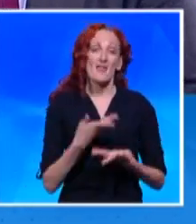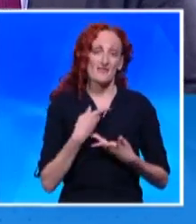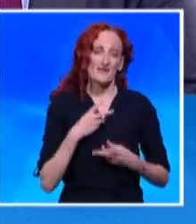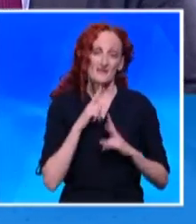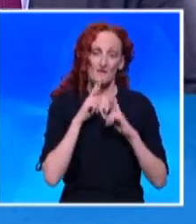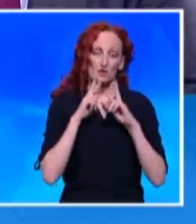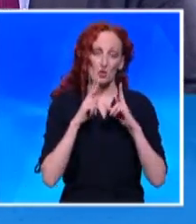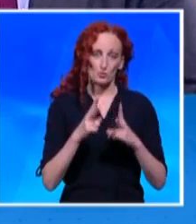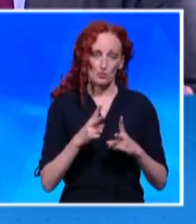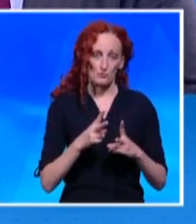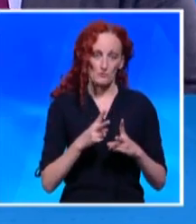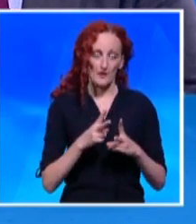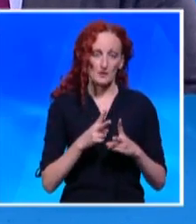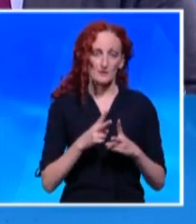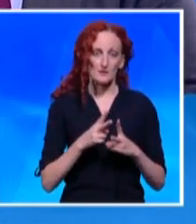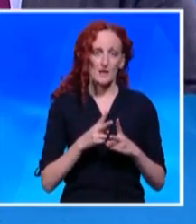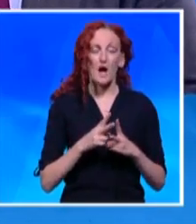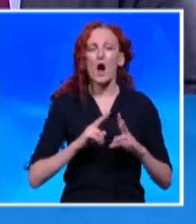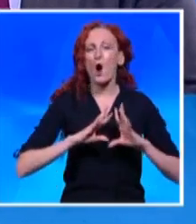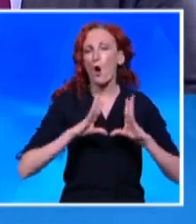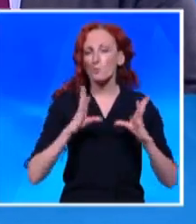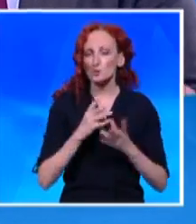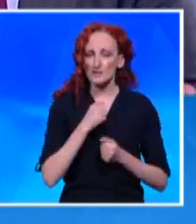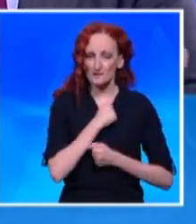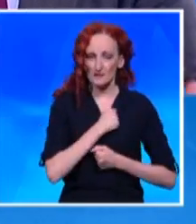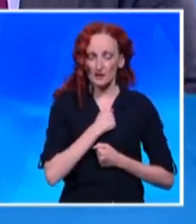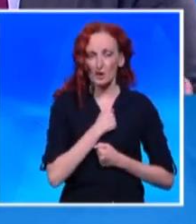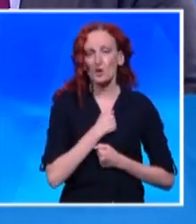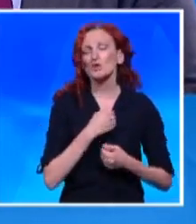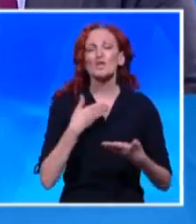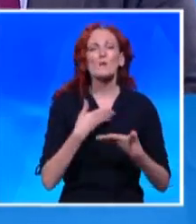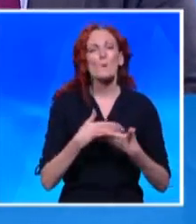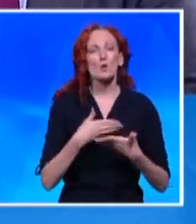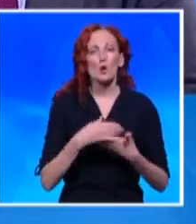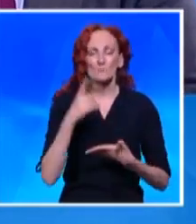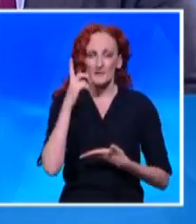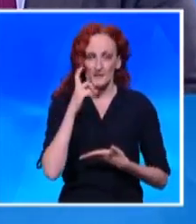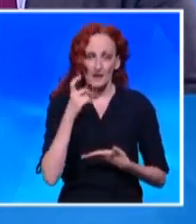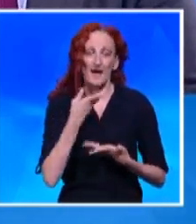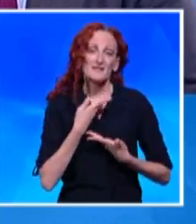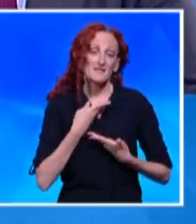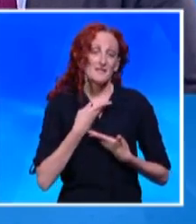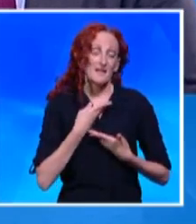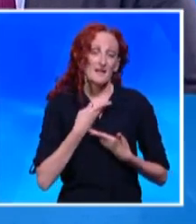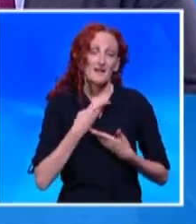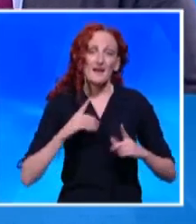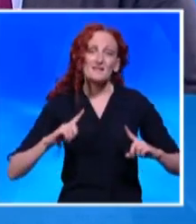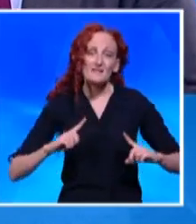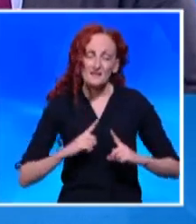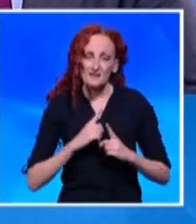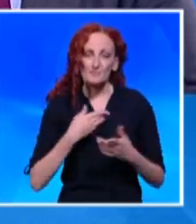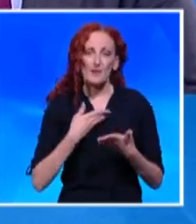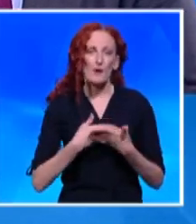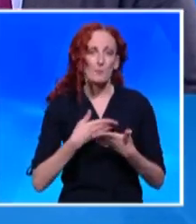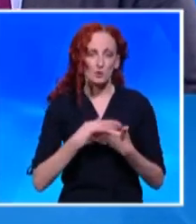на обществената тревога и подобни сигнали. По принцип ние реагираме на такива сигнали винаги. Тези,